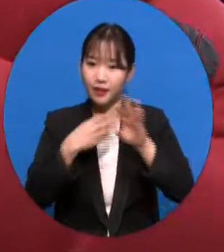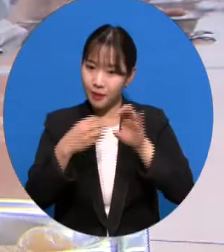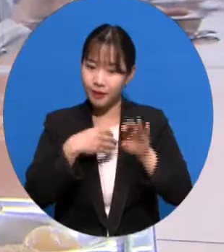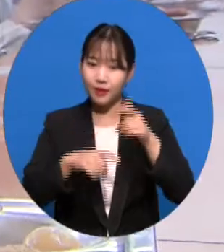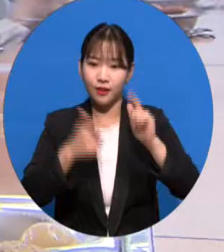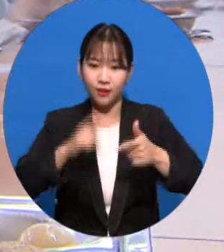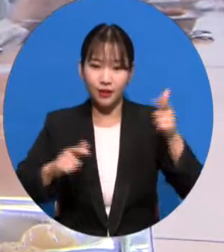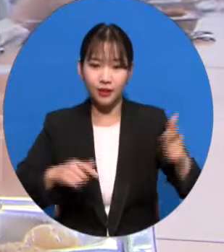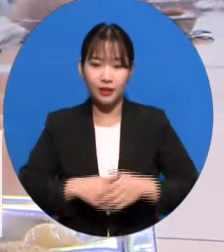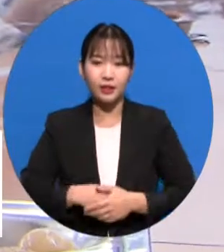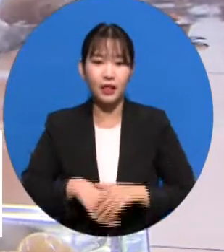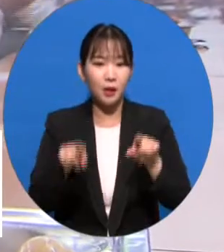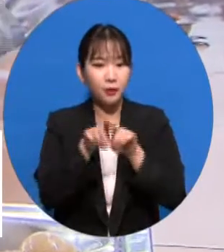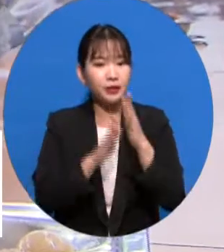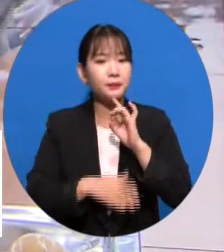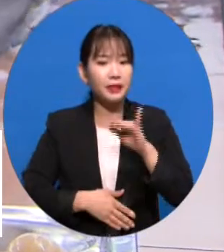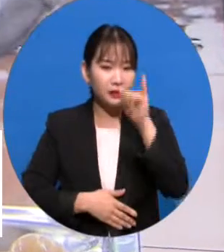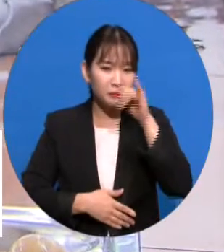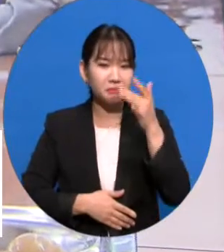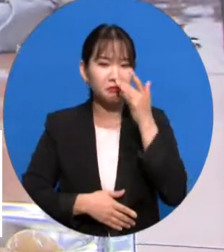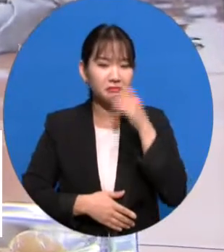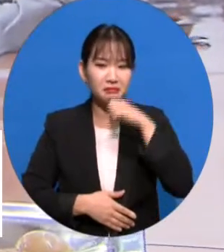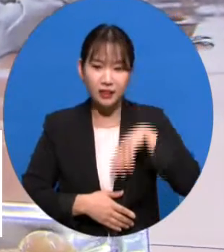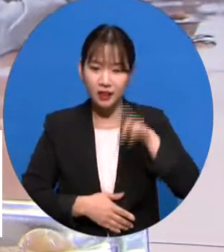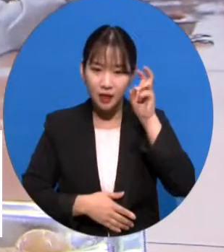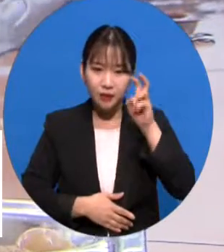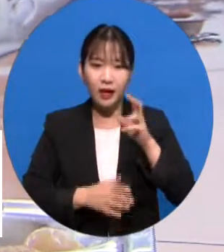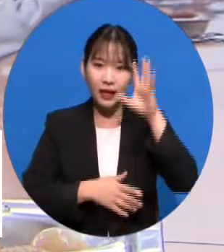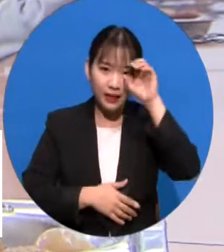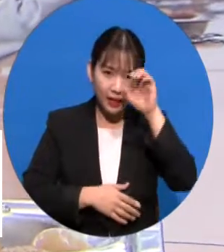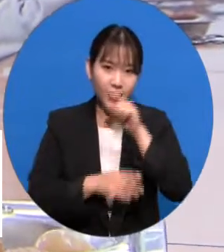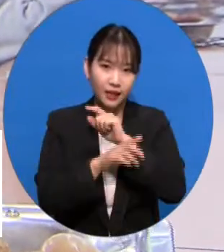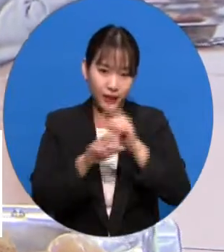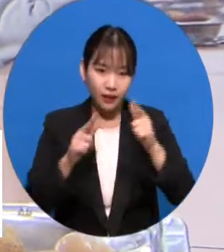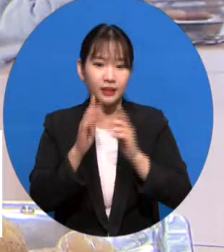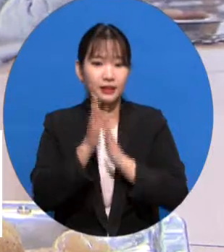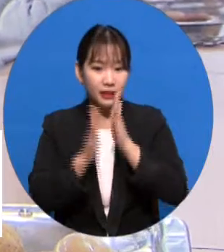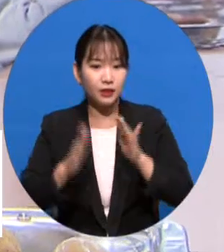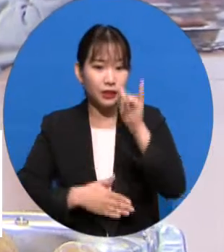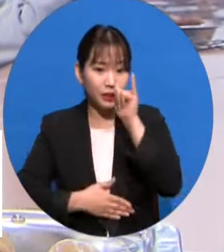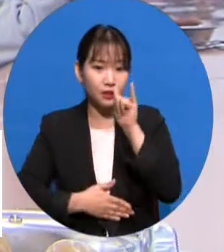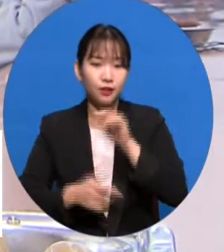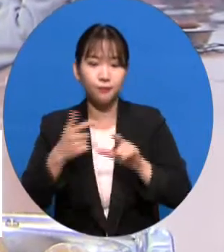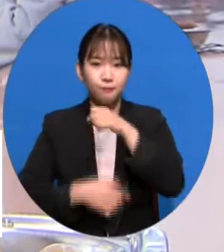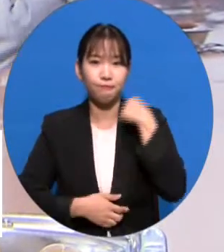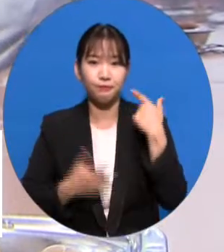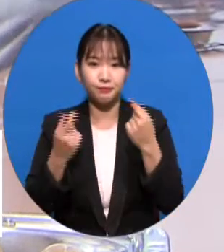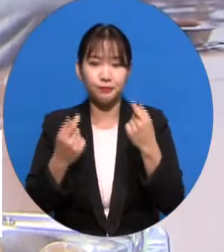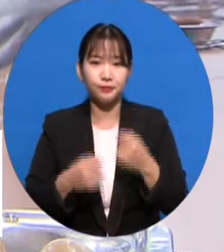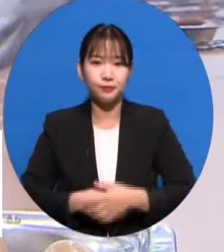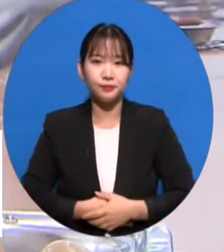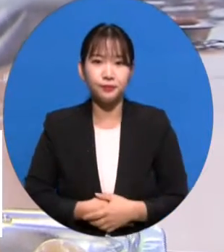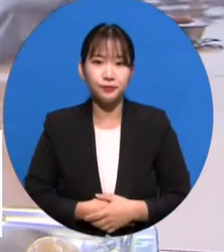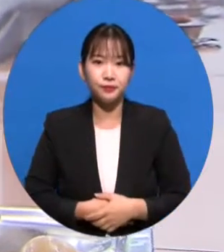제각각입니다. 일반 채식만 있으면 별로였을 텐데 계란이나 그 다른 채식도 많이 있어서